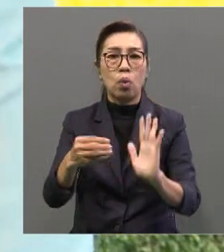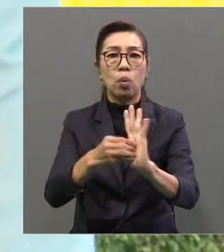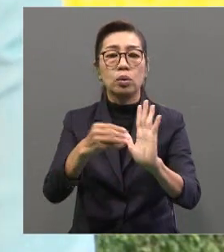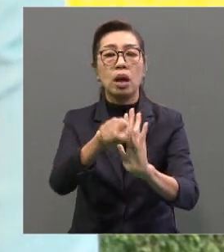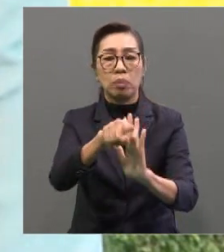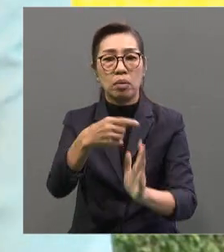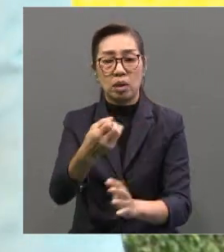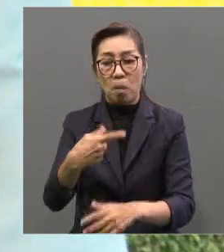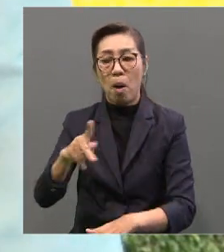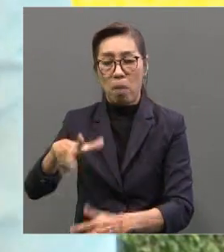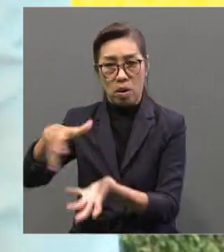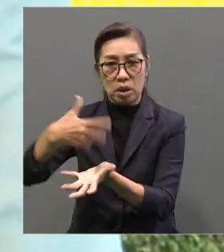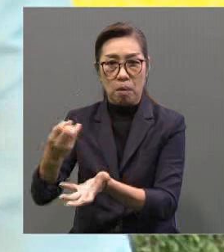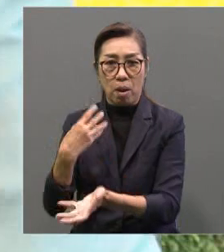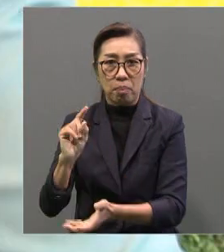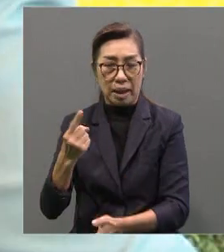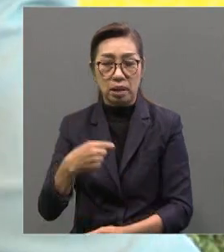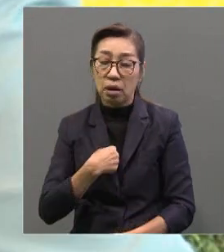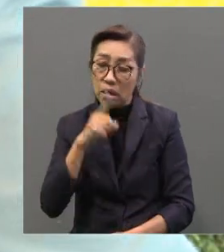อีกครั้งหนึ่ง